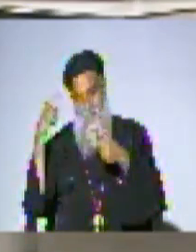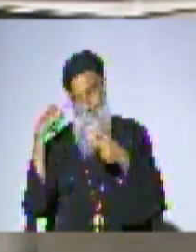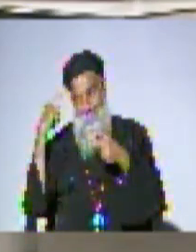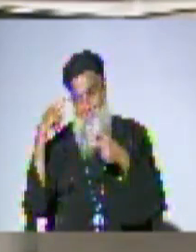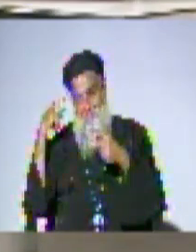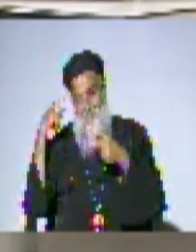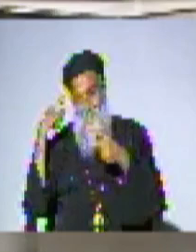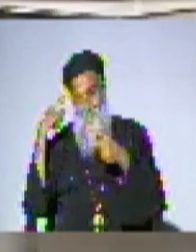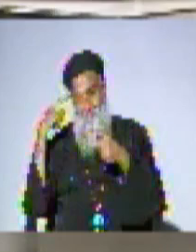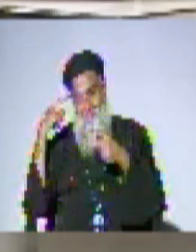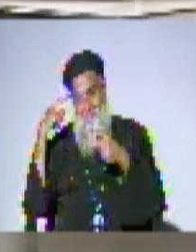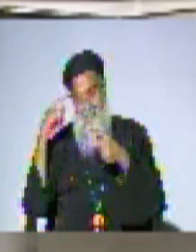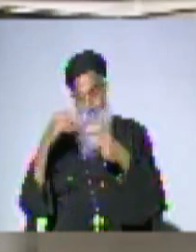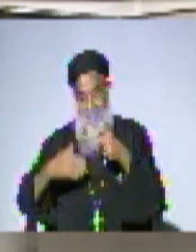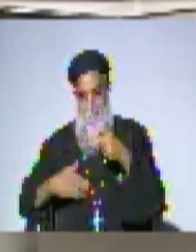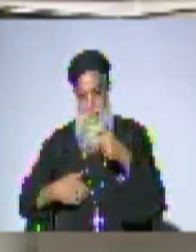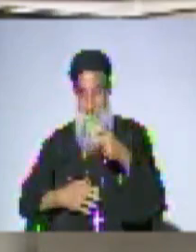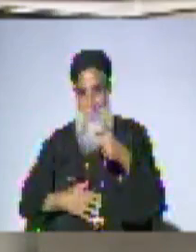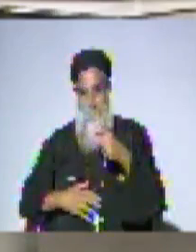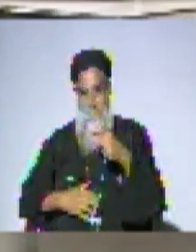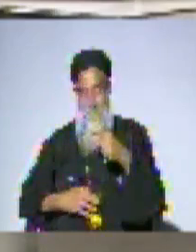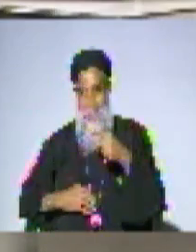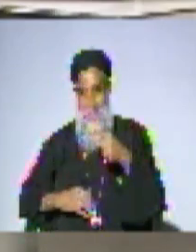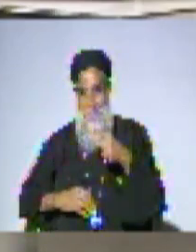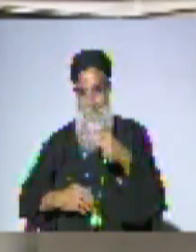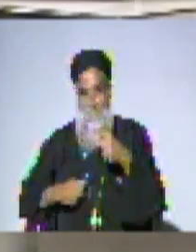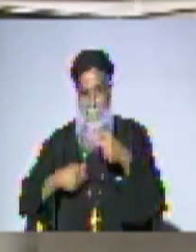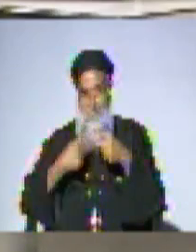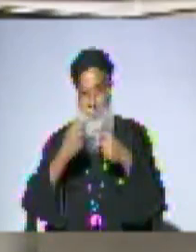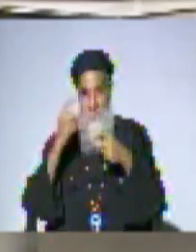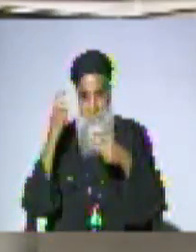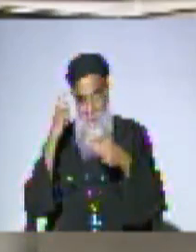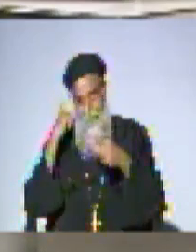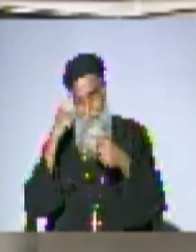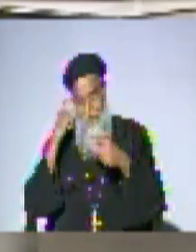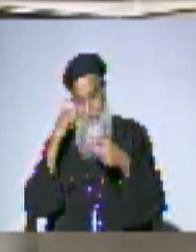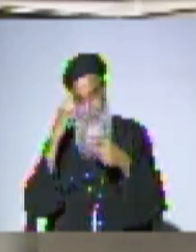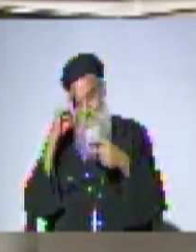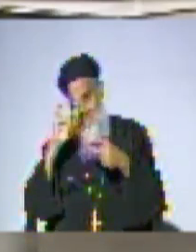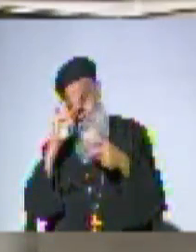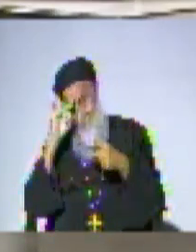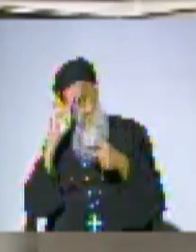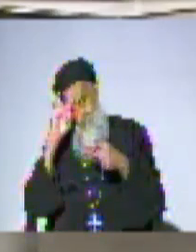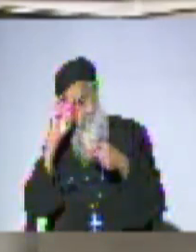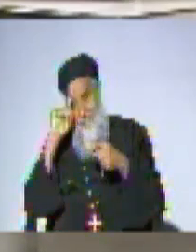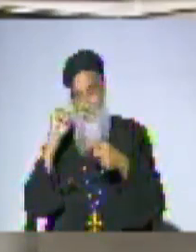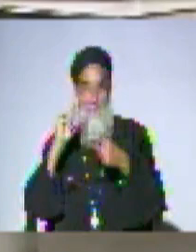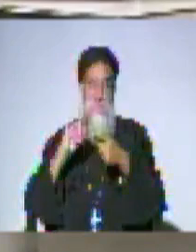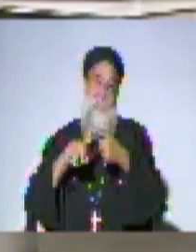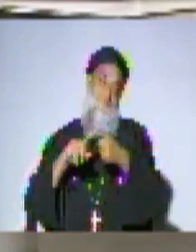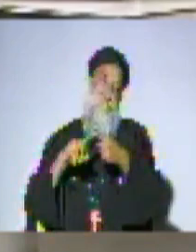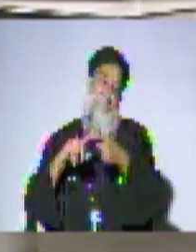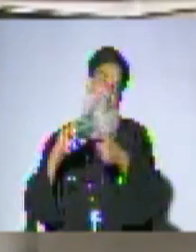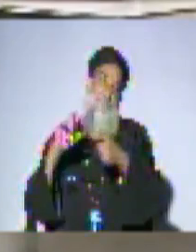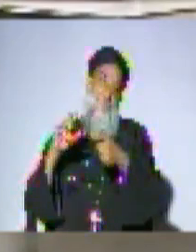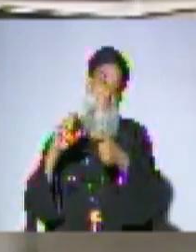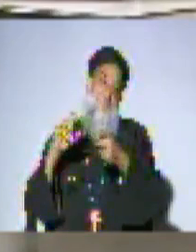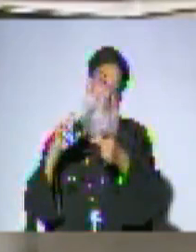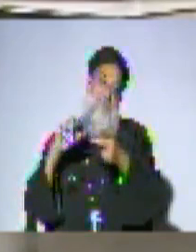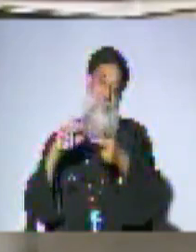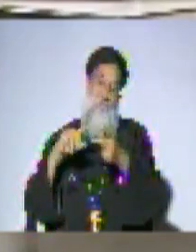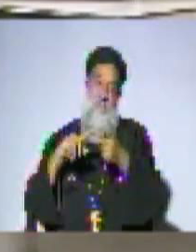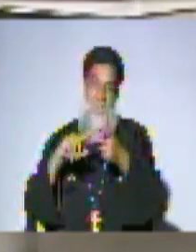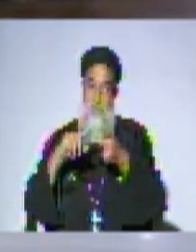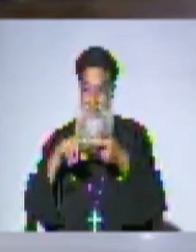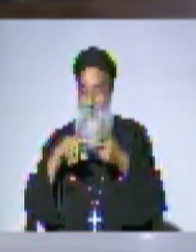وما طلعتهاش جوه، هل الشيطان بيعرفها ولا ما بيعرفهاش؟ ده السؤال الاولاني. السؤال